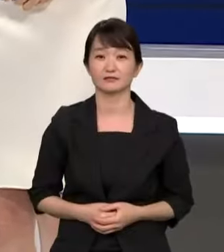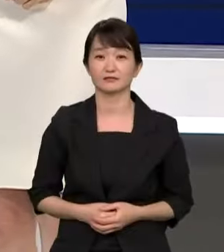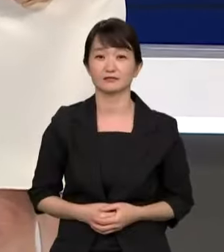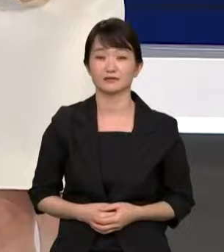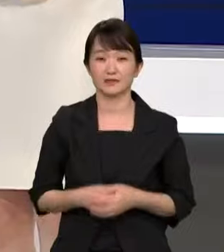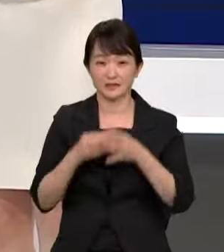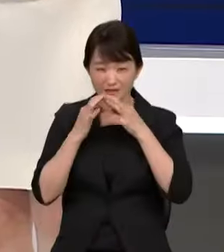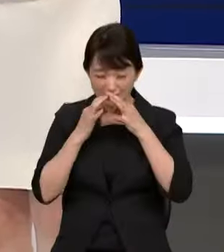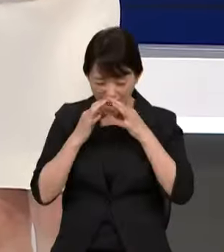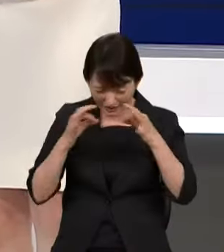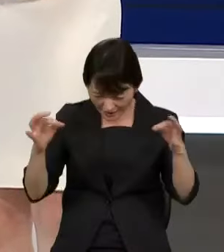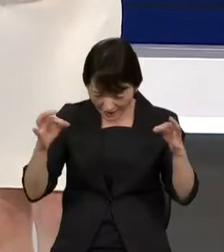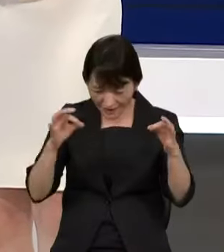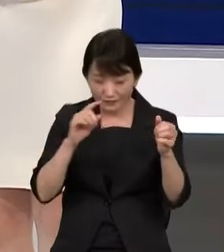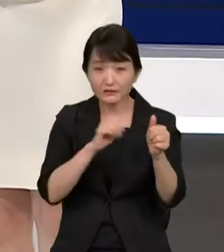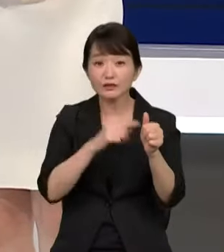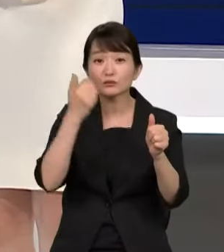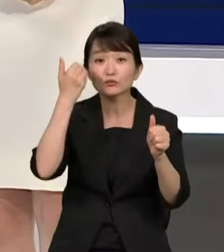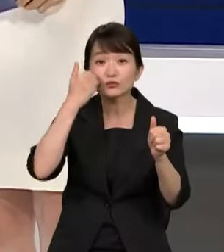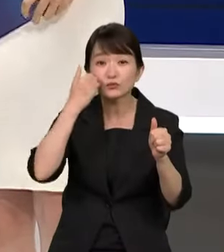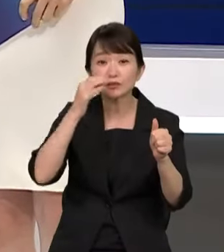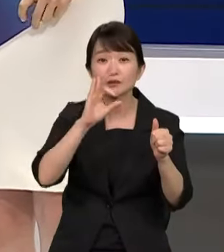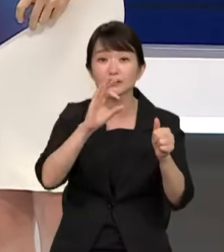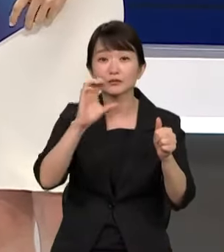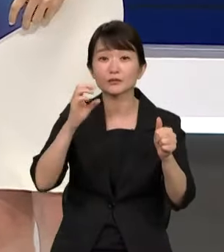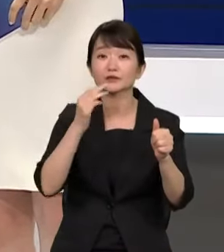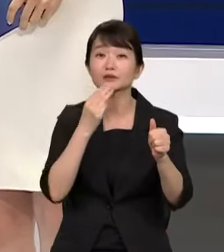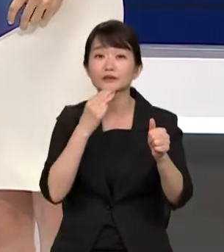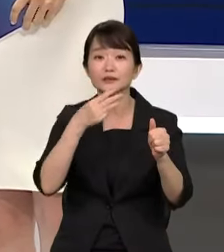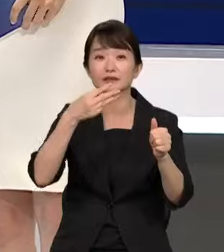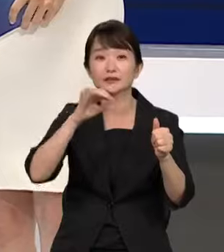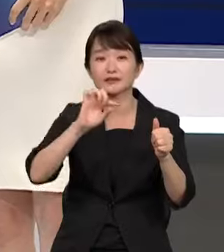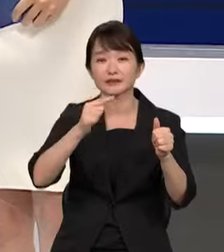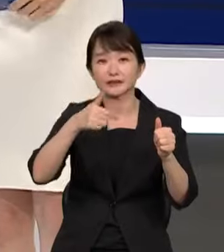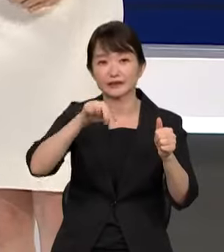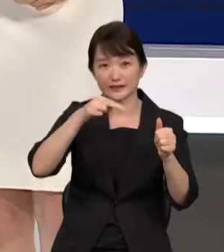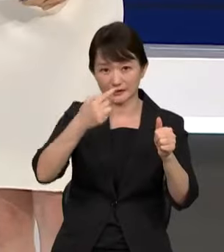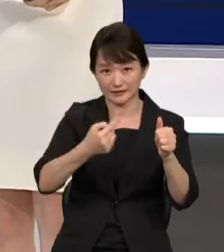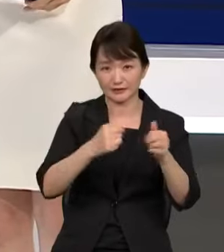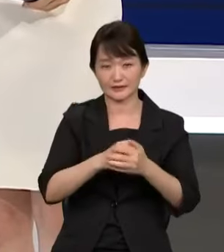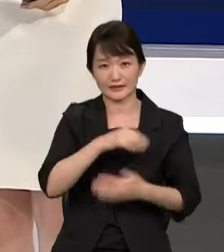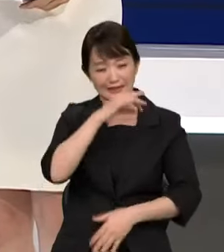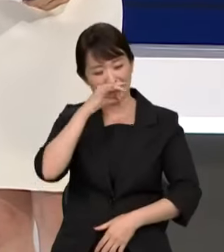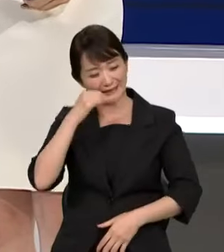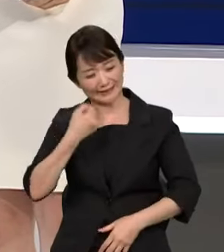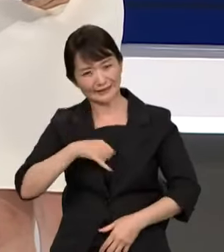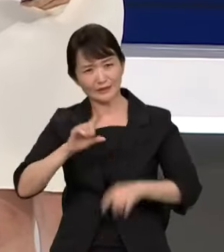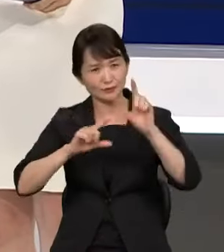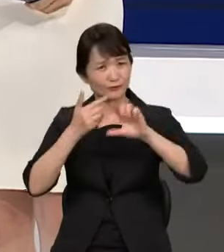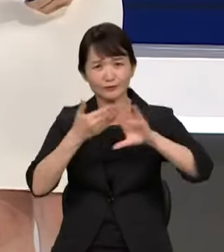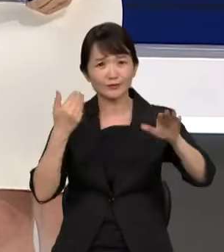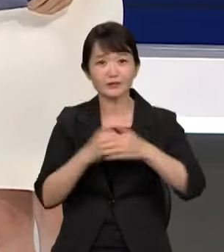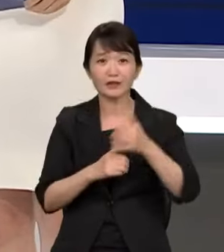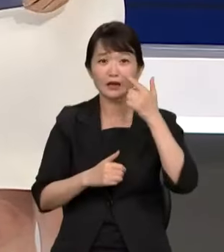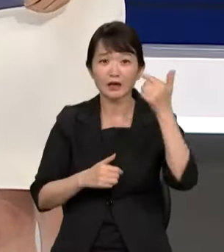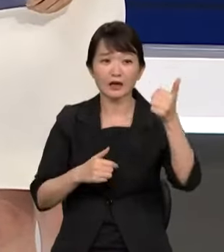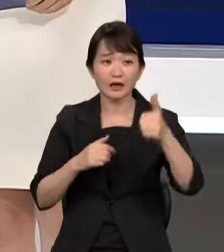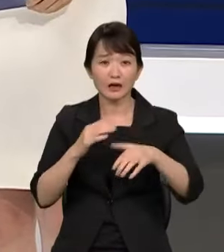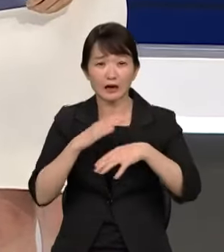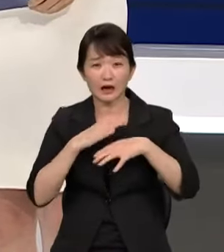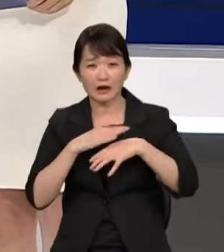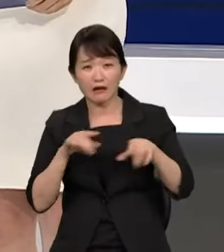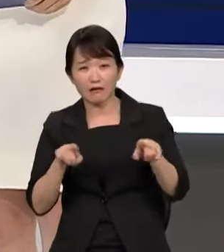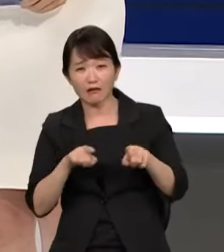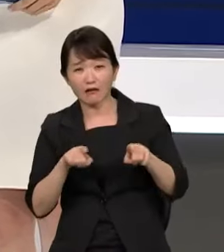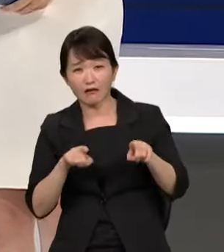있는 힘껏 비명을 지르는이 사람 바로 FC 서울의 린가드 있니다 신난 딸의 모습과는 다르게 아빠는 너무